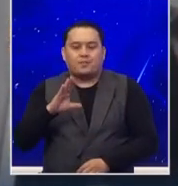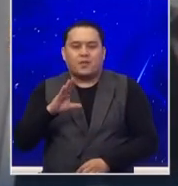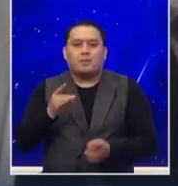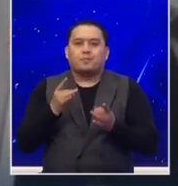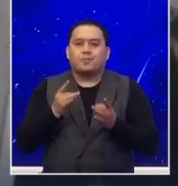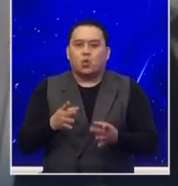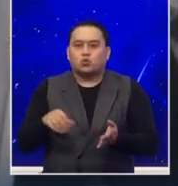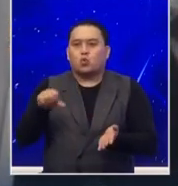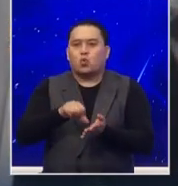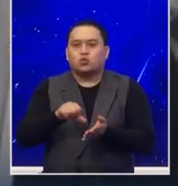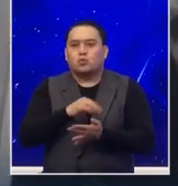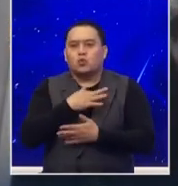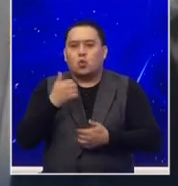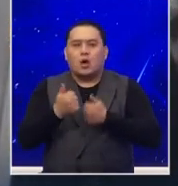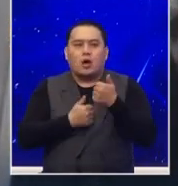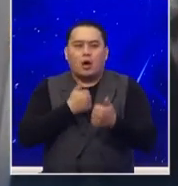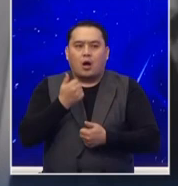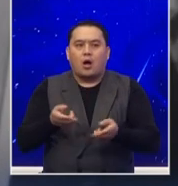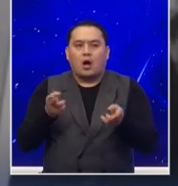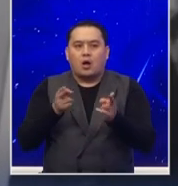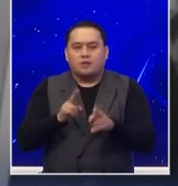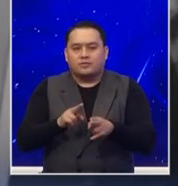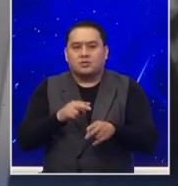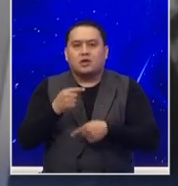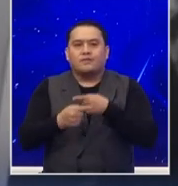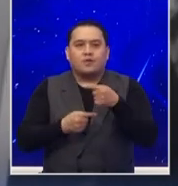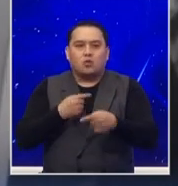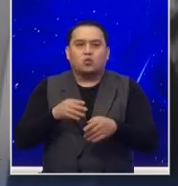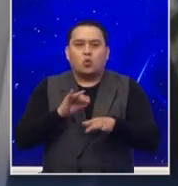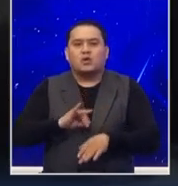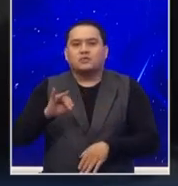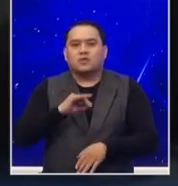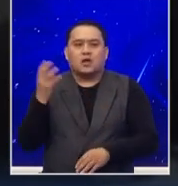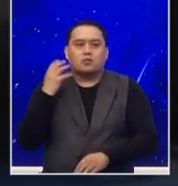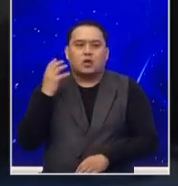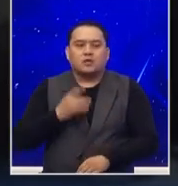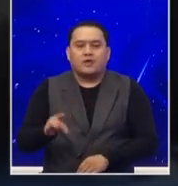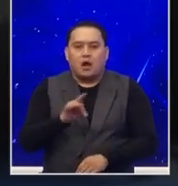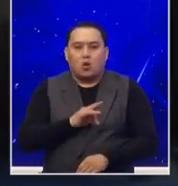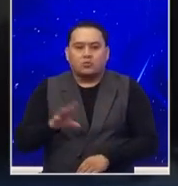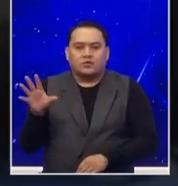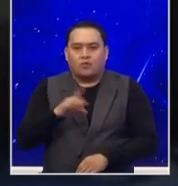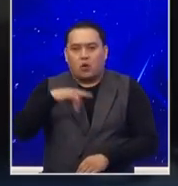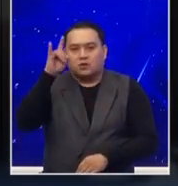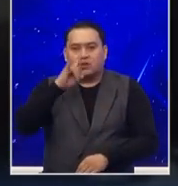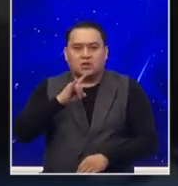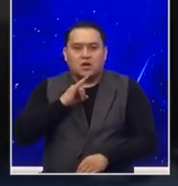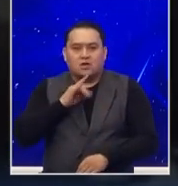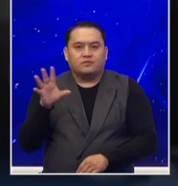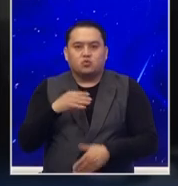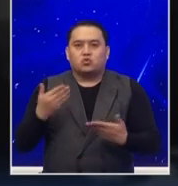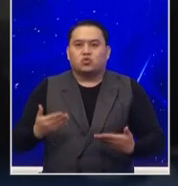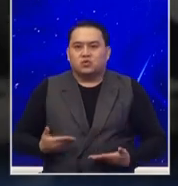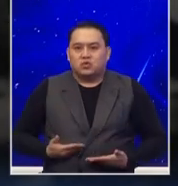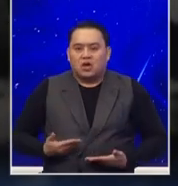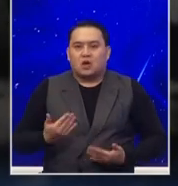неспроста, участвуя во многих айтысах, он оставил неизгладимый след не только в истории Кербулакского района, но и всего Казахстана. Всю свою жизнь